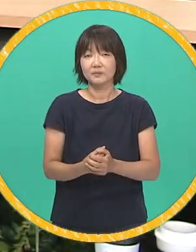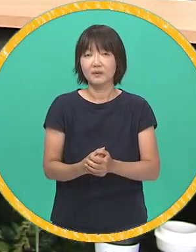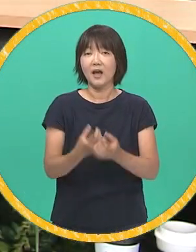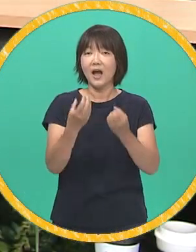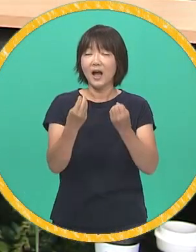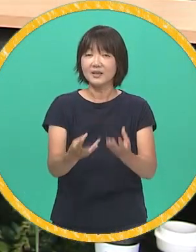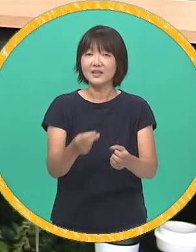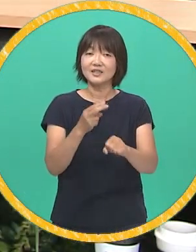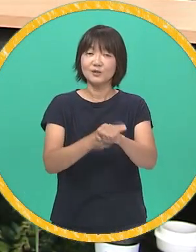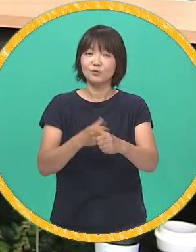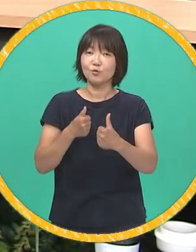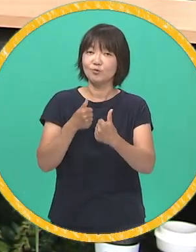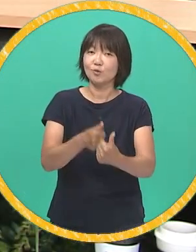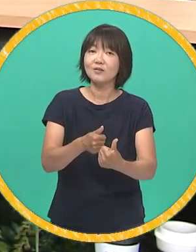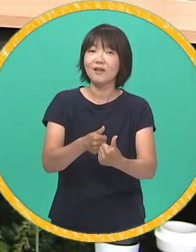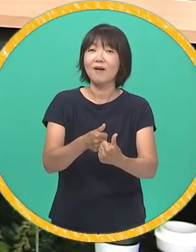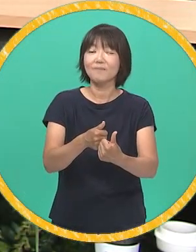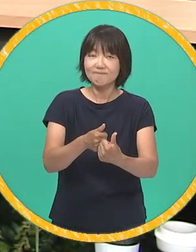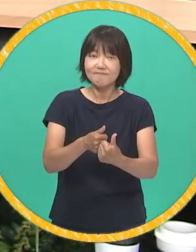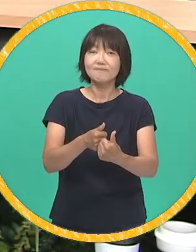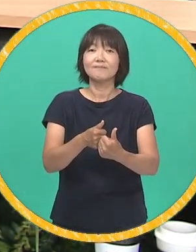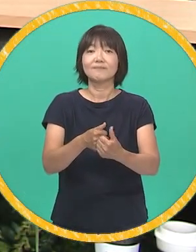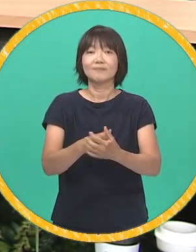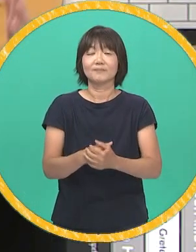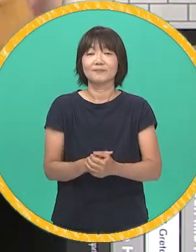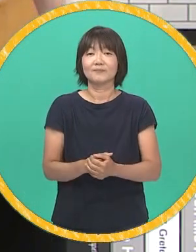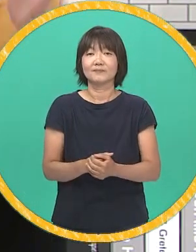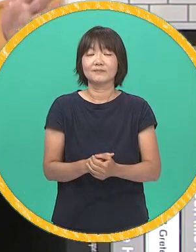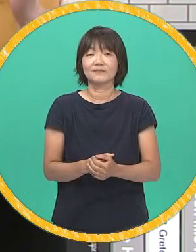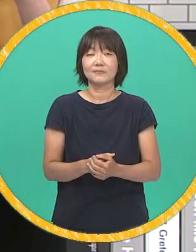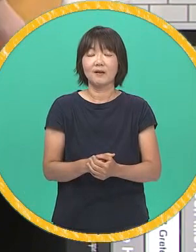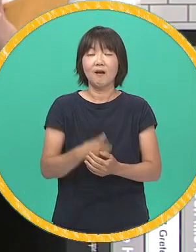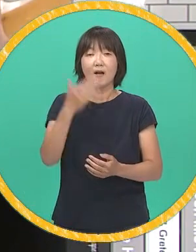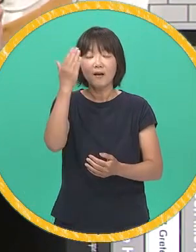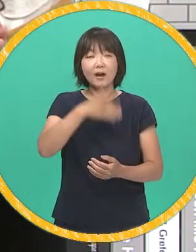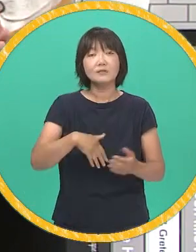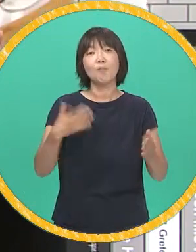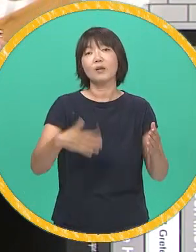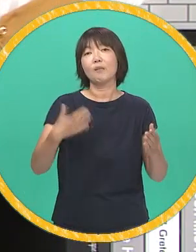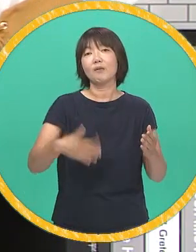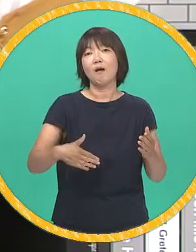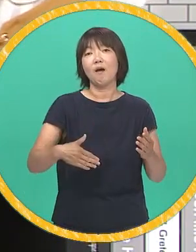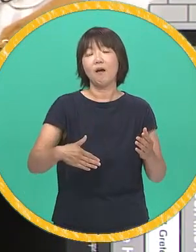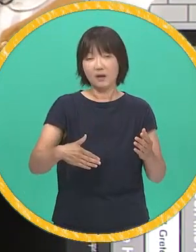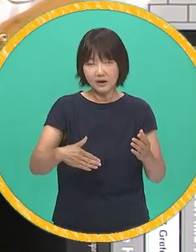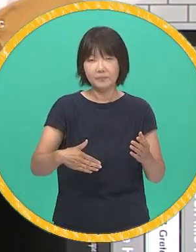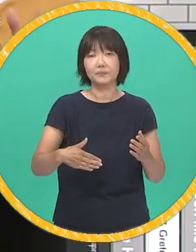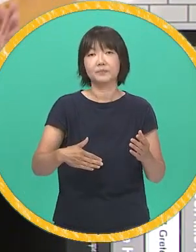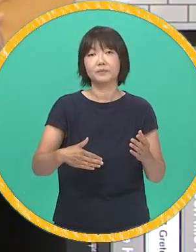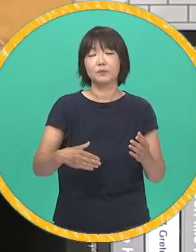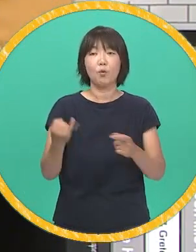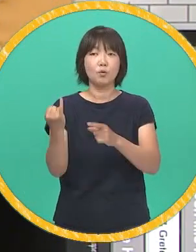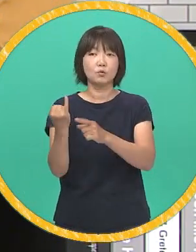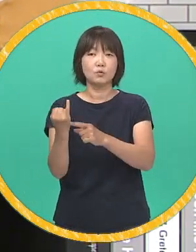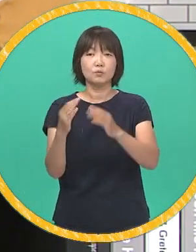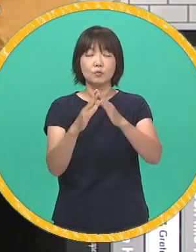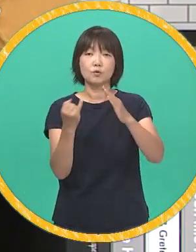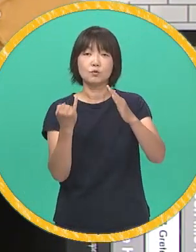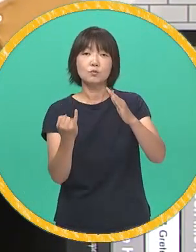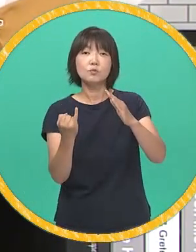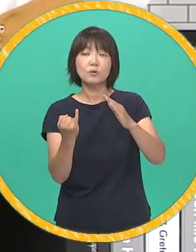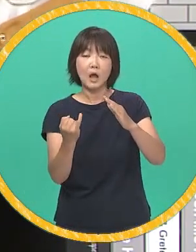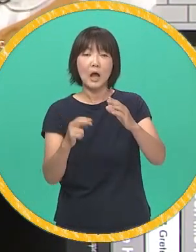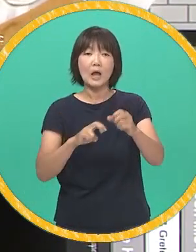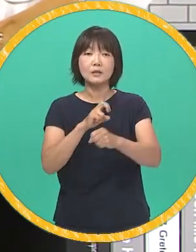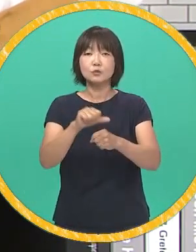新しい技術への挑戦て行われてるんですねーしかもですね感心するのはまだ早いんですなんとですね一人の皮膚の方が